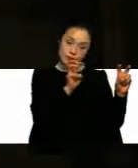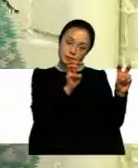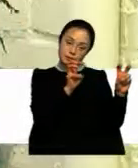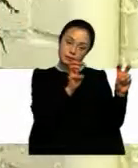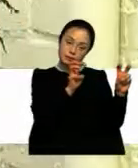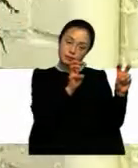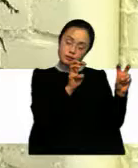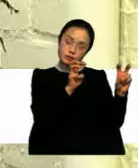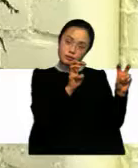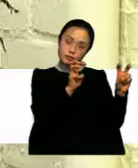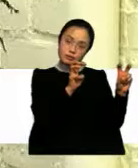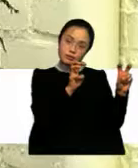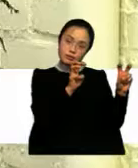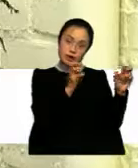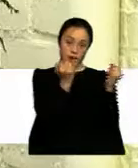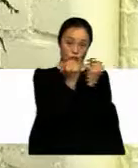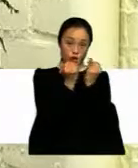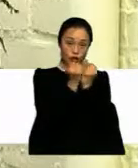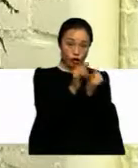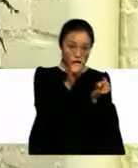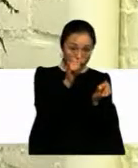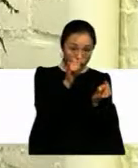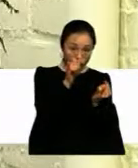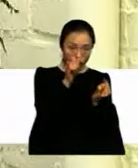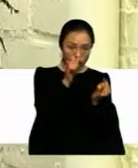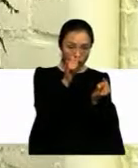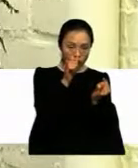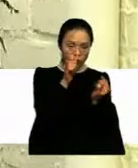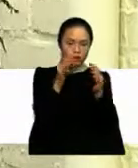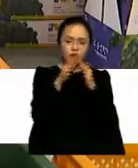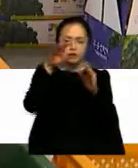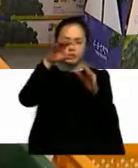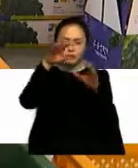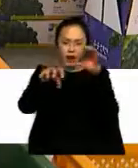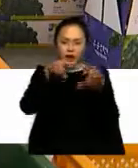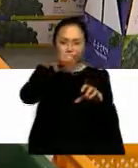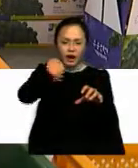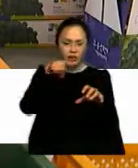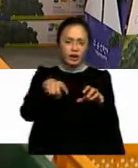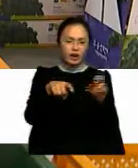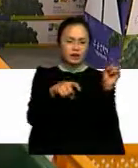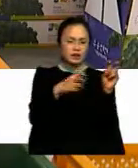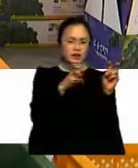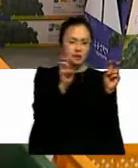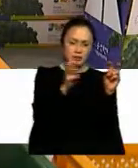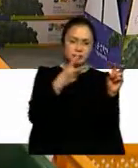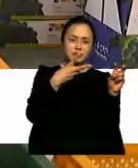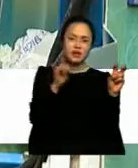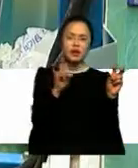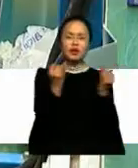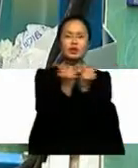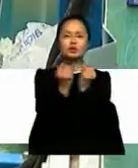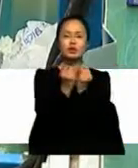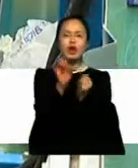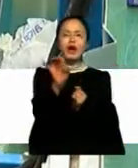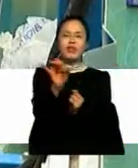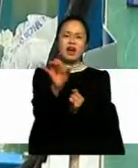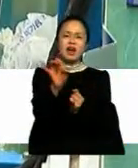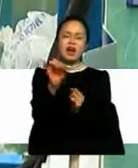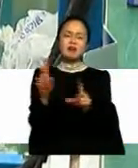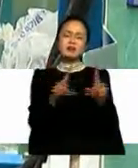여성들을 가임 여성이라고 하는데 그 마을에는 가임 여성이 딱 한 분 삽니다. 아, 그렇군요. 아, 이 정도로